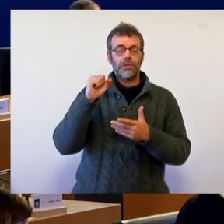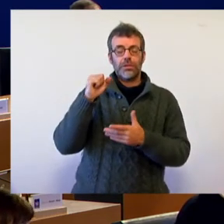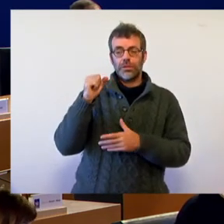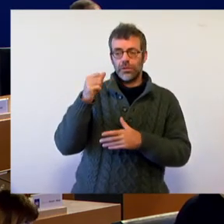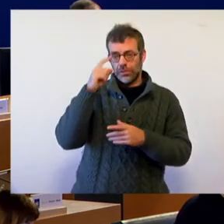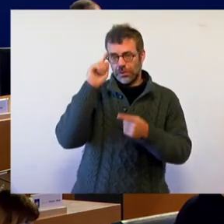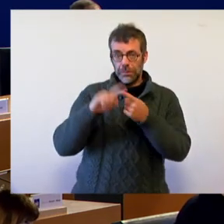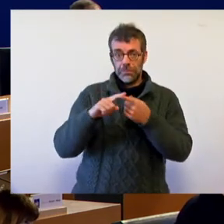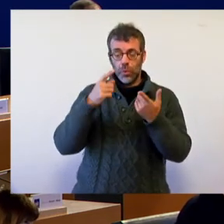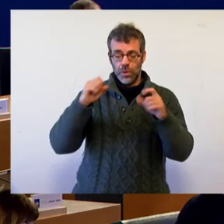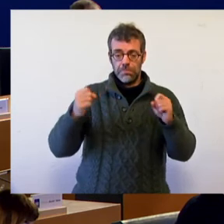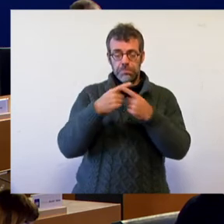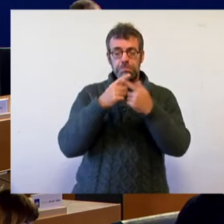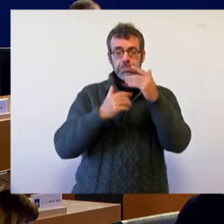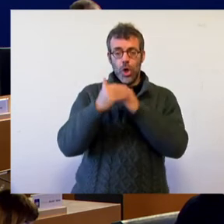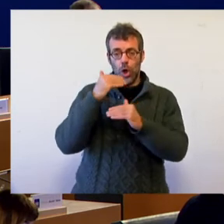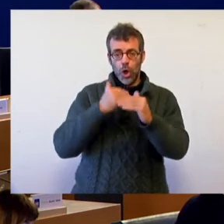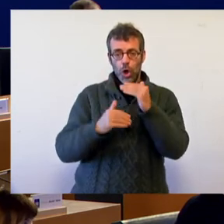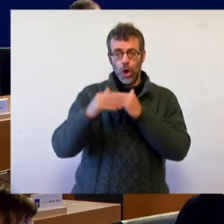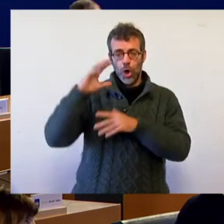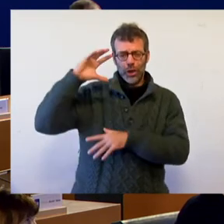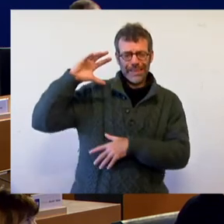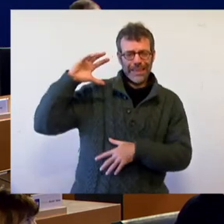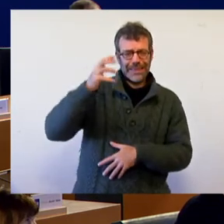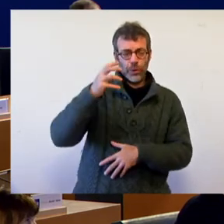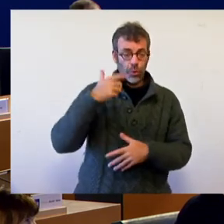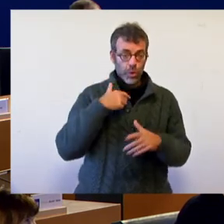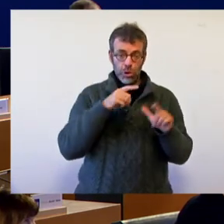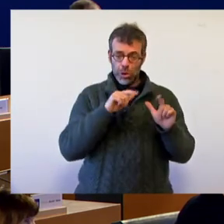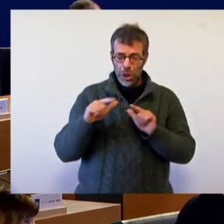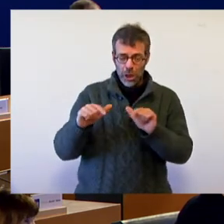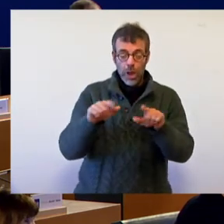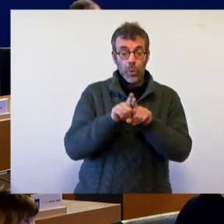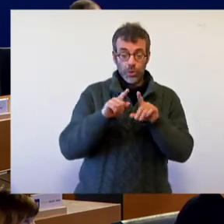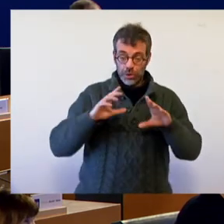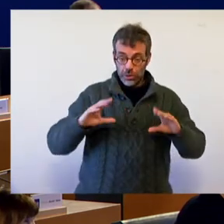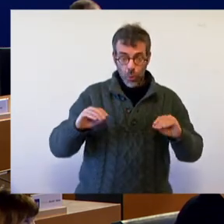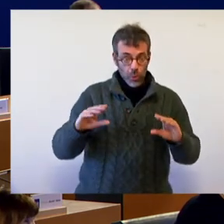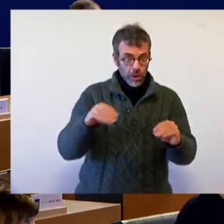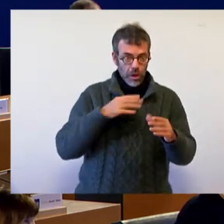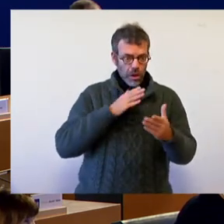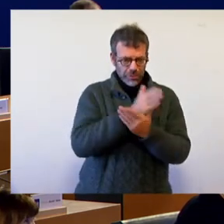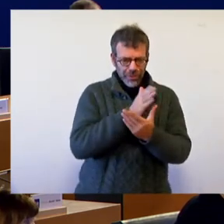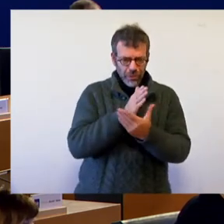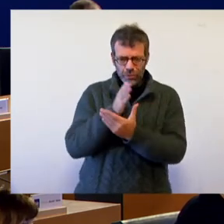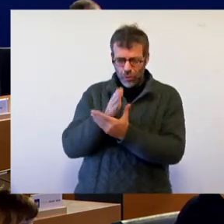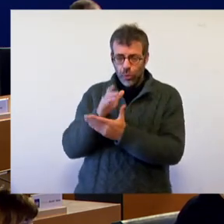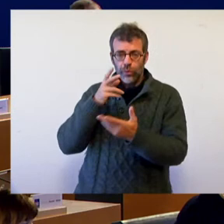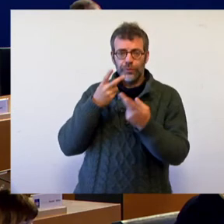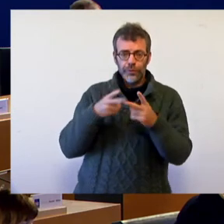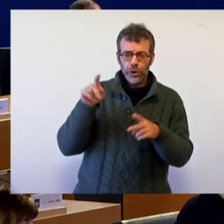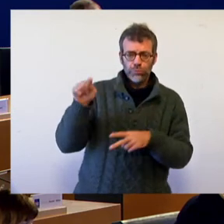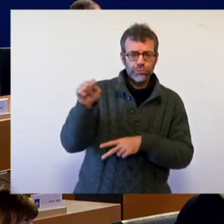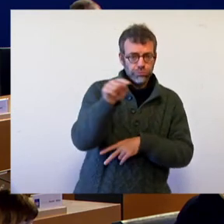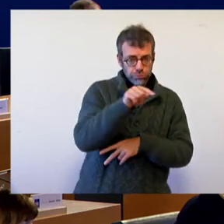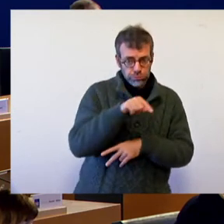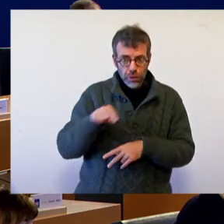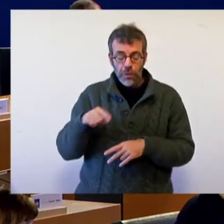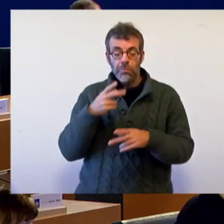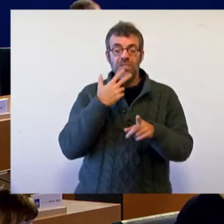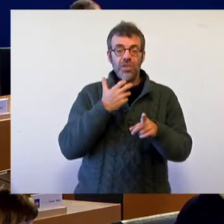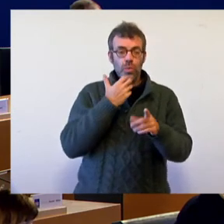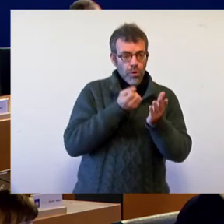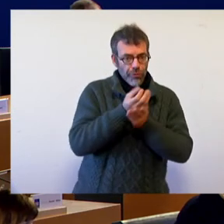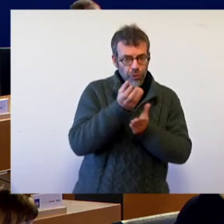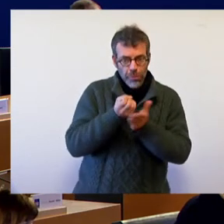plan canicule. Et ils ont été aussi présents sur le terrain, sur plusieurs endroits de la ville, pour informer les citoyens de la